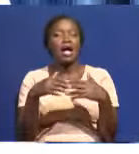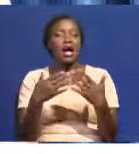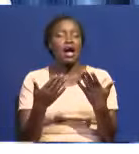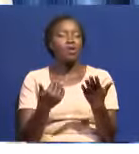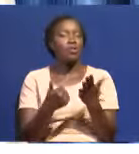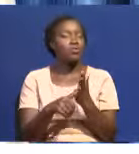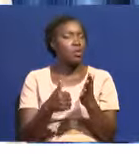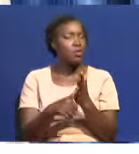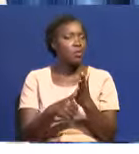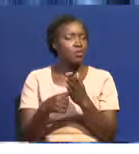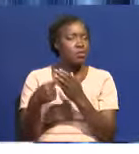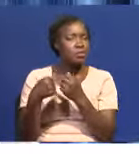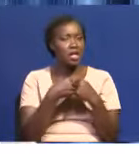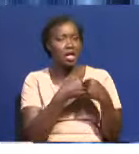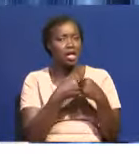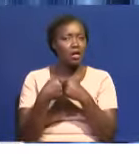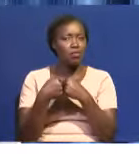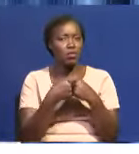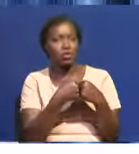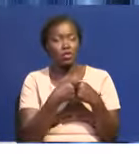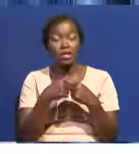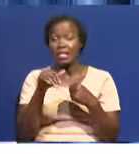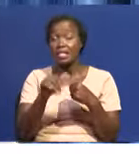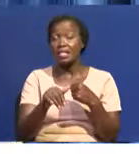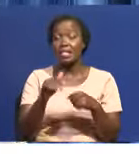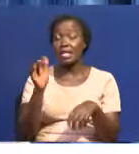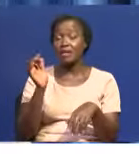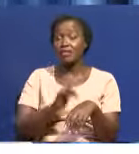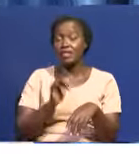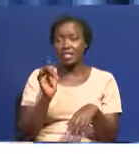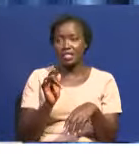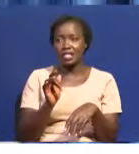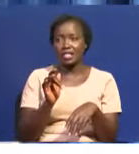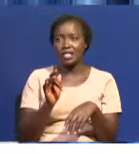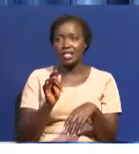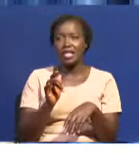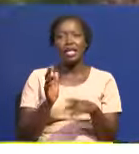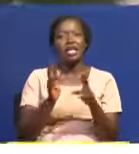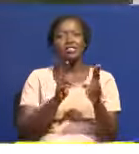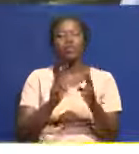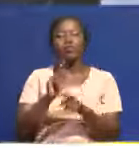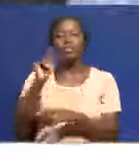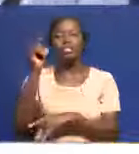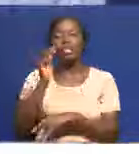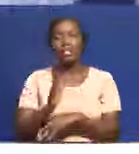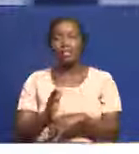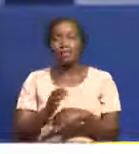matatizo, zile changamoto ambazo zinakumba mwananchi ya kawaida.